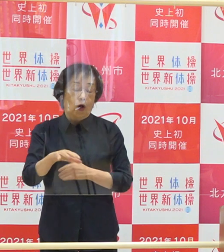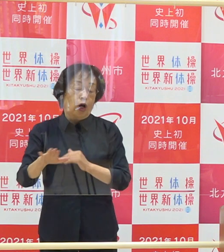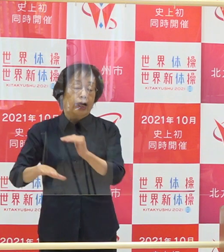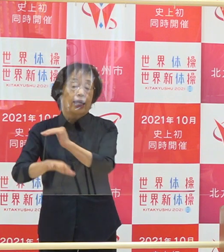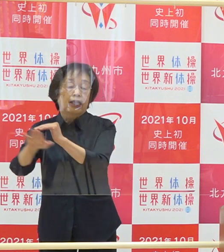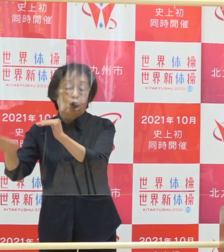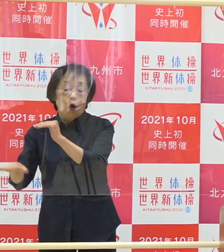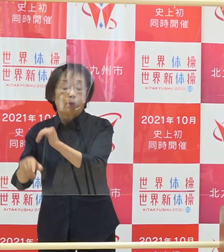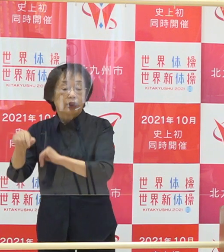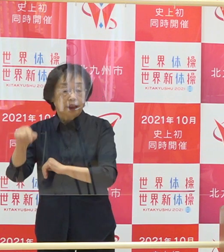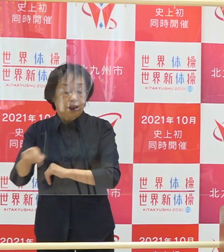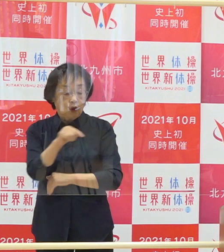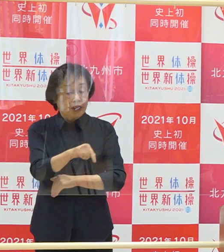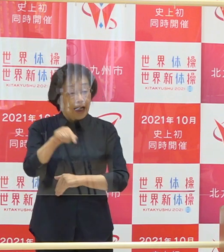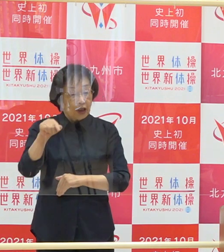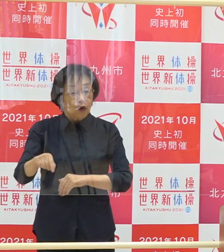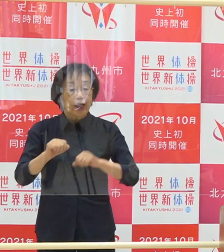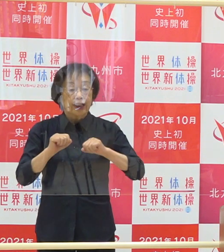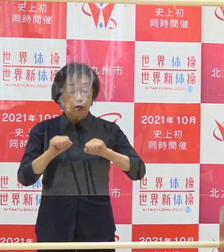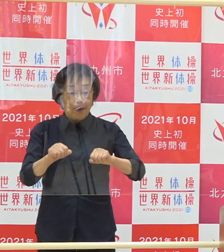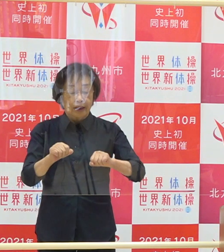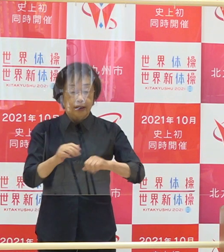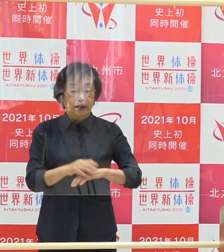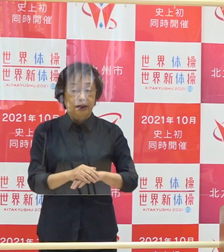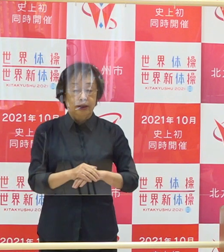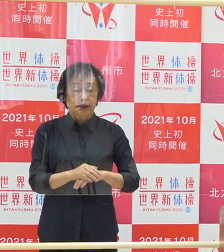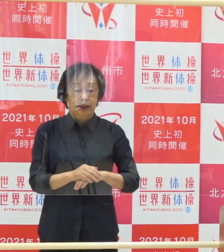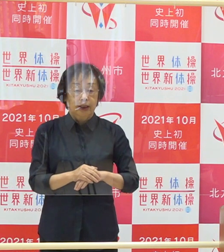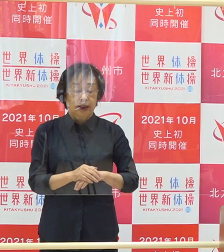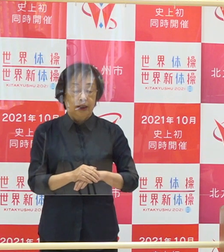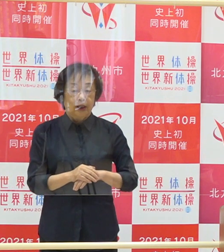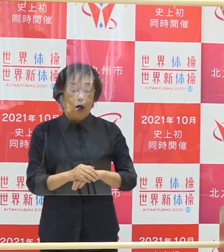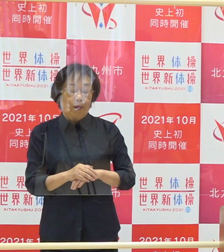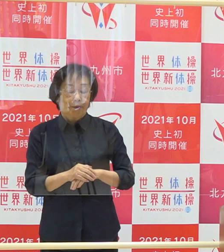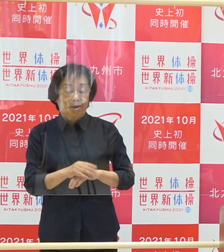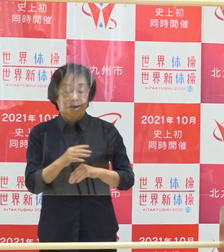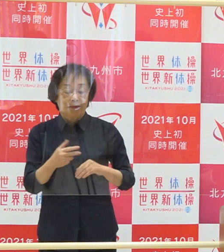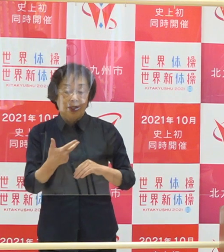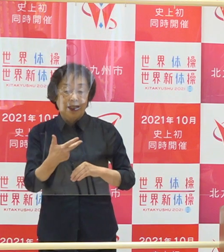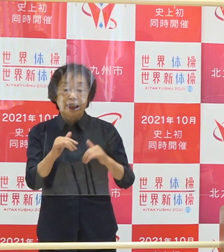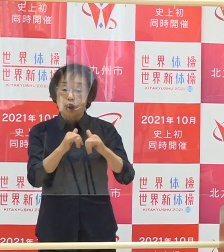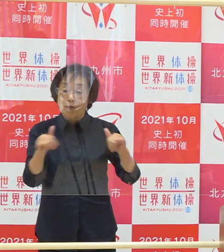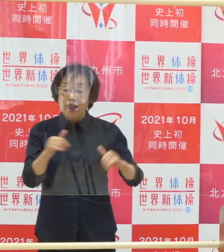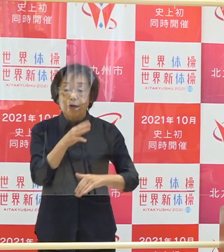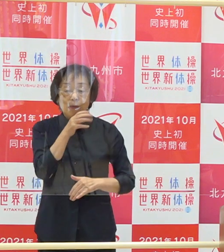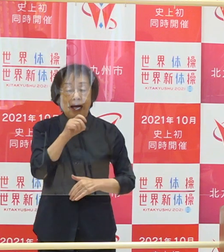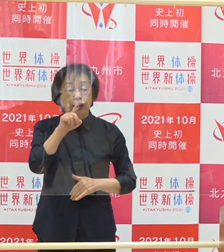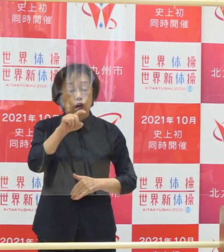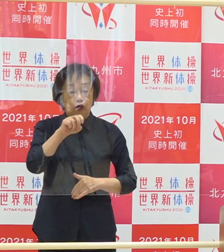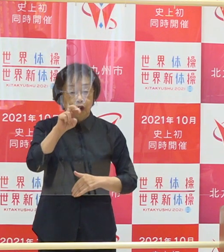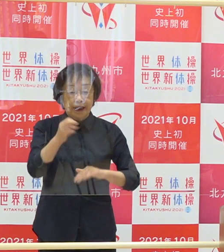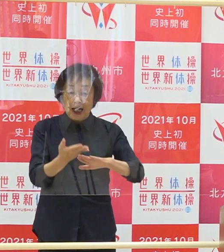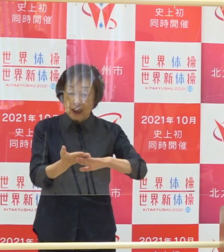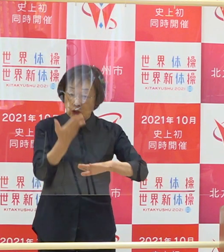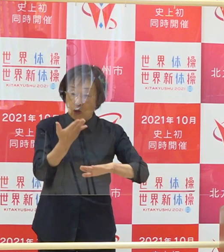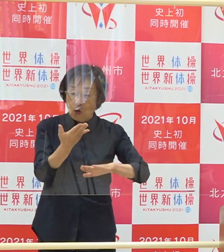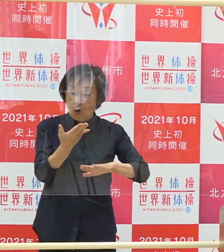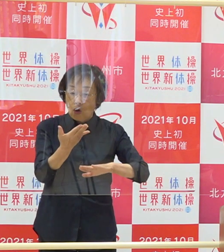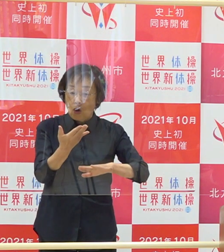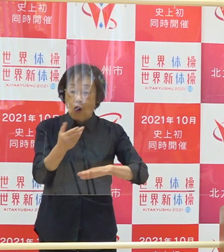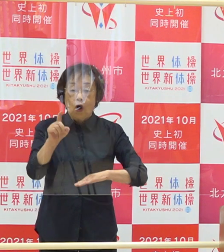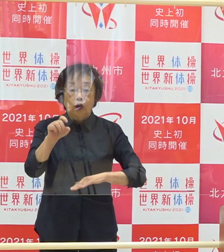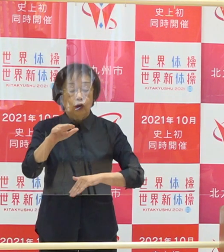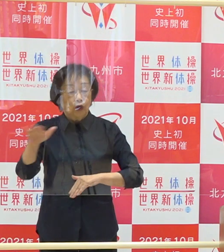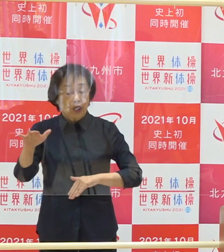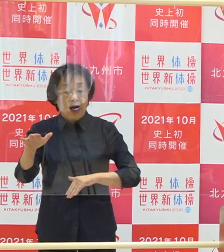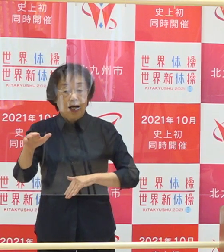ティであります。対象は満12歳以上の市民でありますが、10代20代の男性